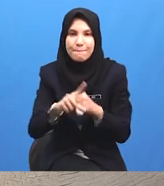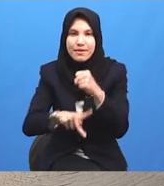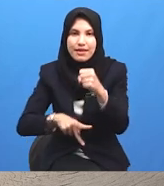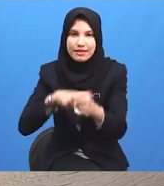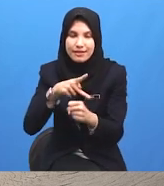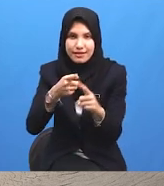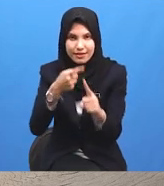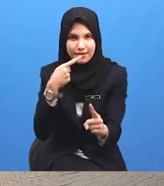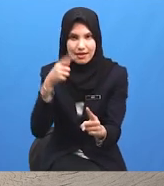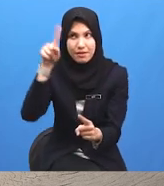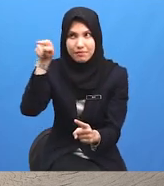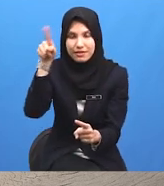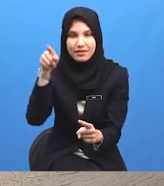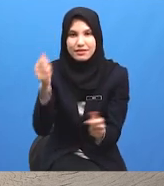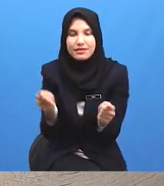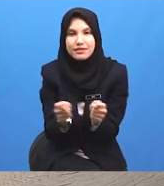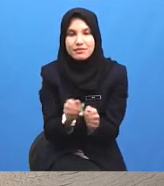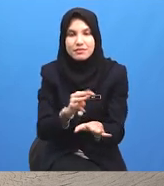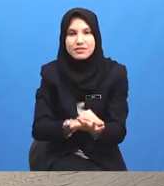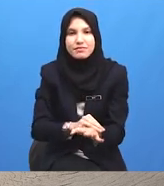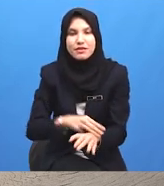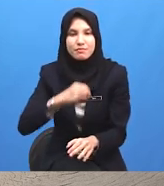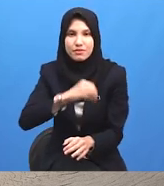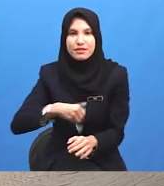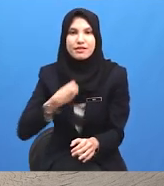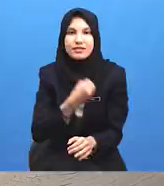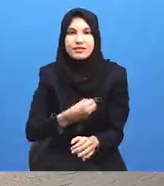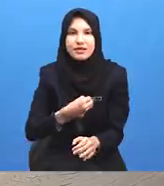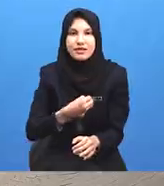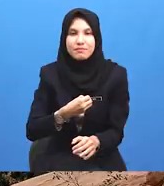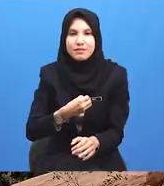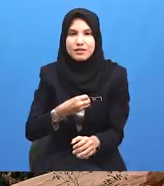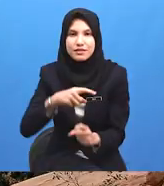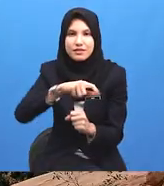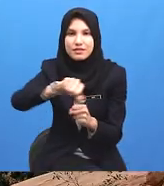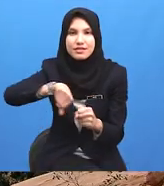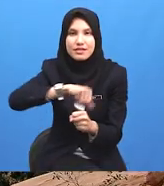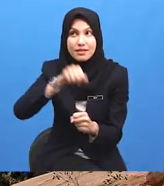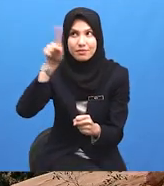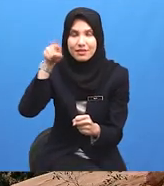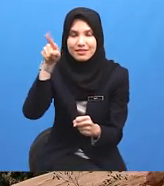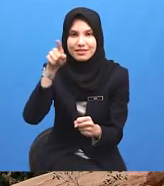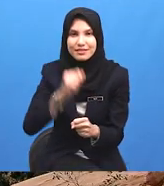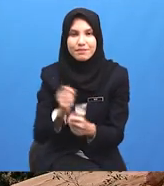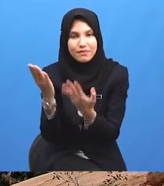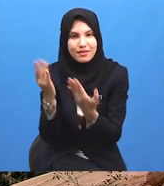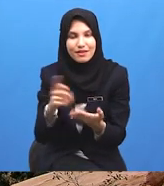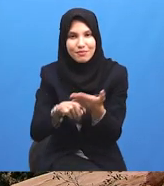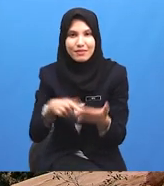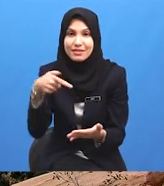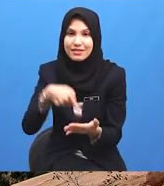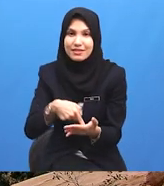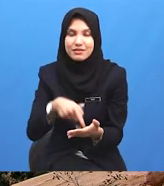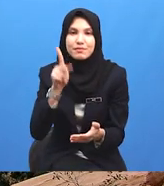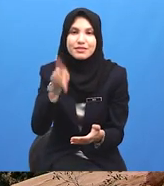dengan masa planet beredar mengelilingi matahari. Tunggu apa lagi? Pastikan buku